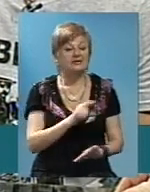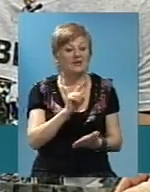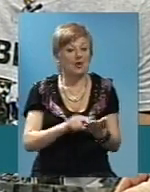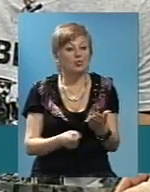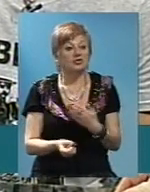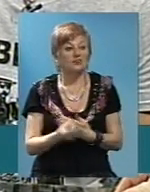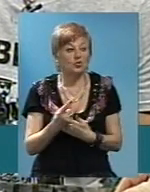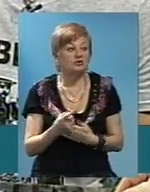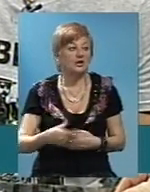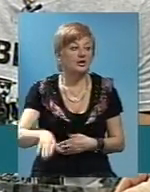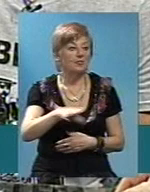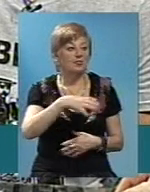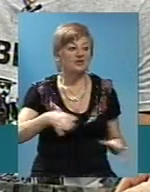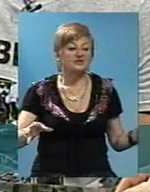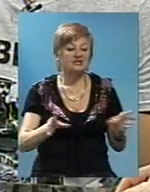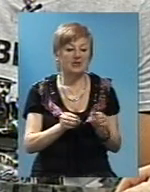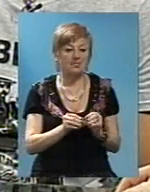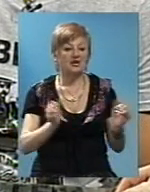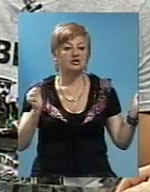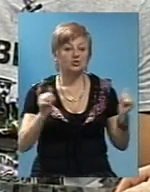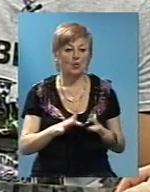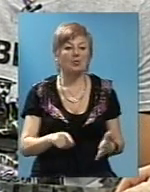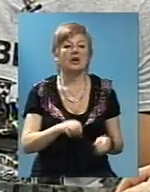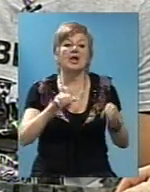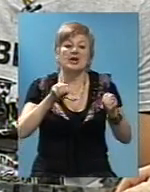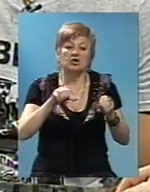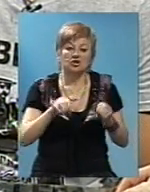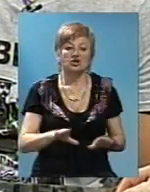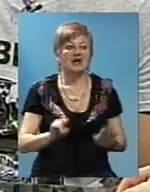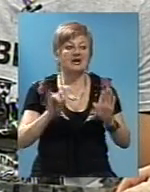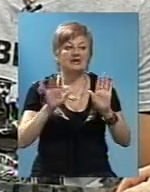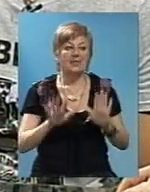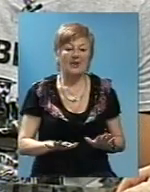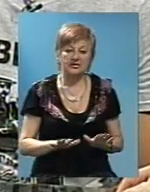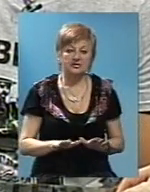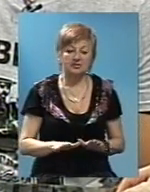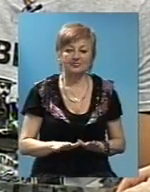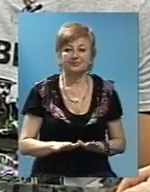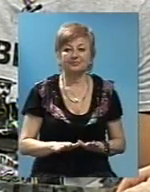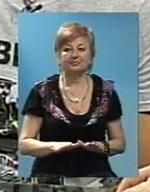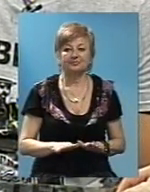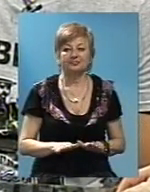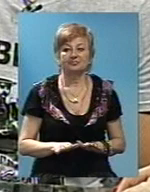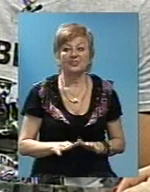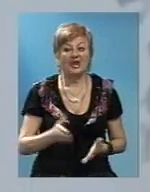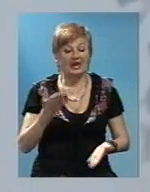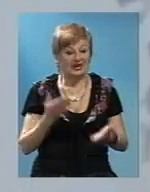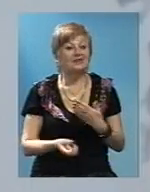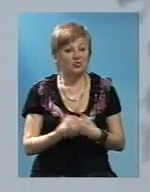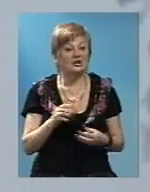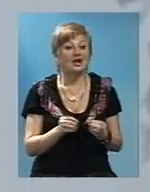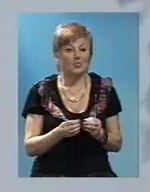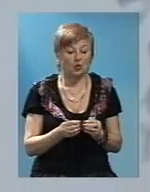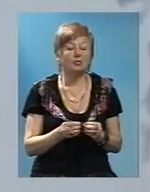ми усі разом збиралися і вирішували їх на місці. Тобто, якщо виникала проблема,